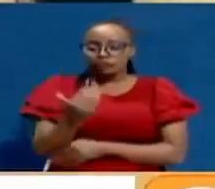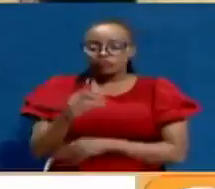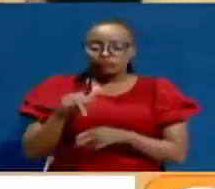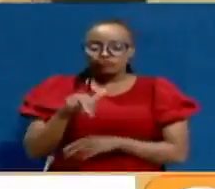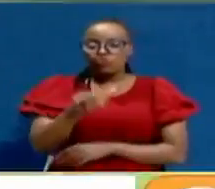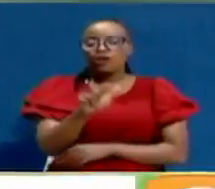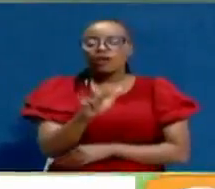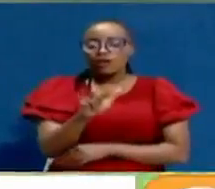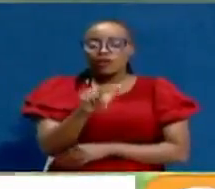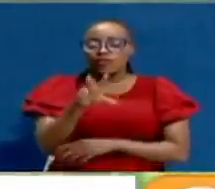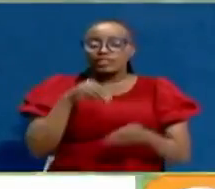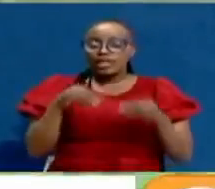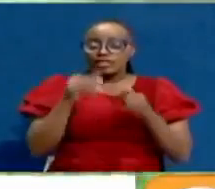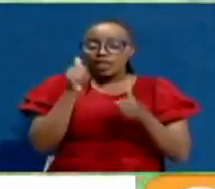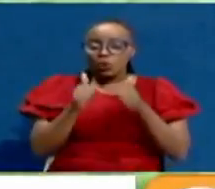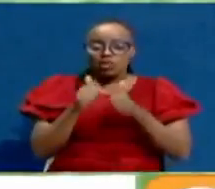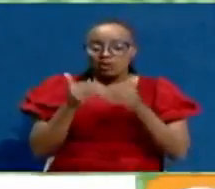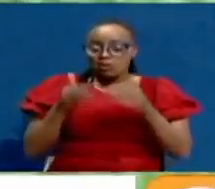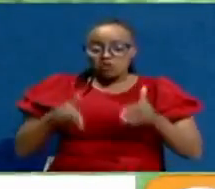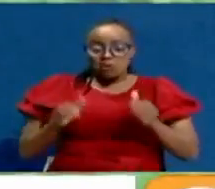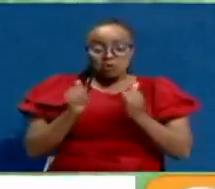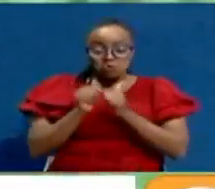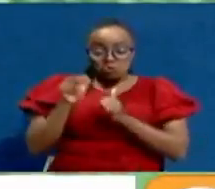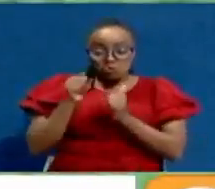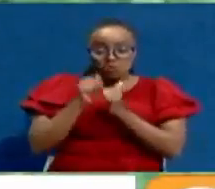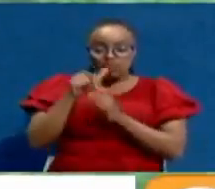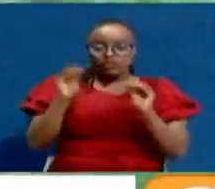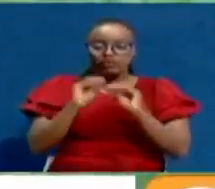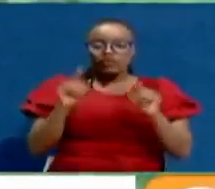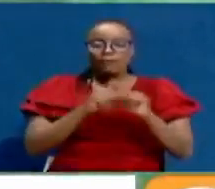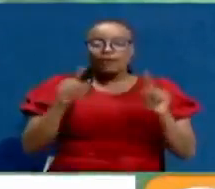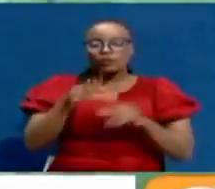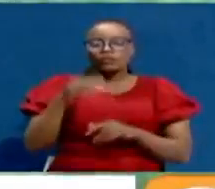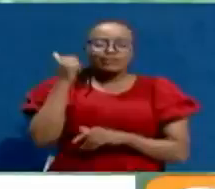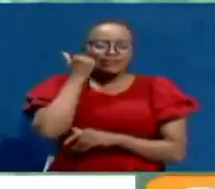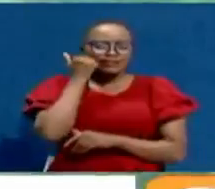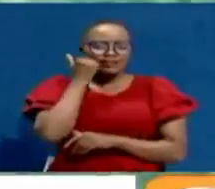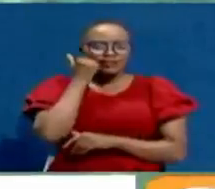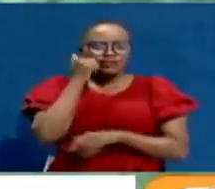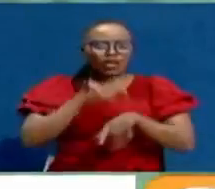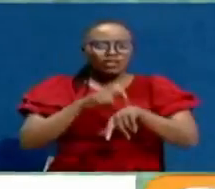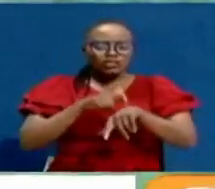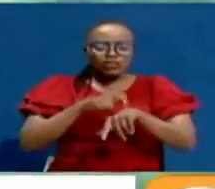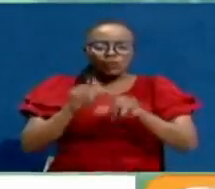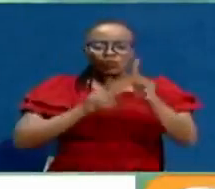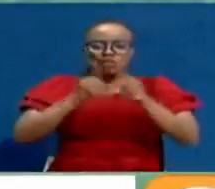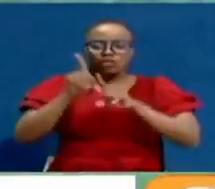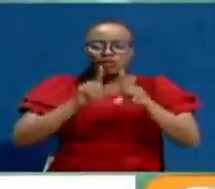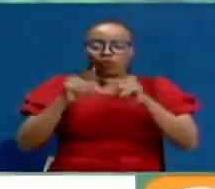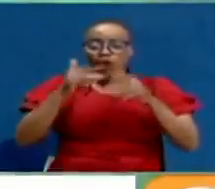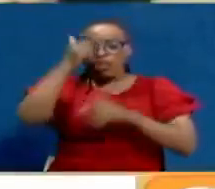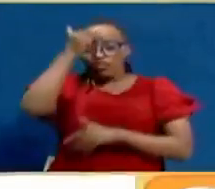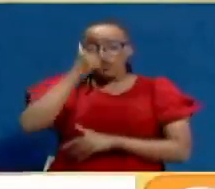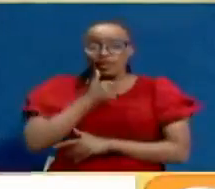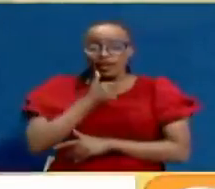kutembea. Ni ulemavu ambao hakuzaliwa nao, bali aliupata mwaka 2017 alipokuwa akisafiri katika barabara ya